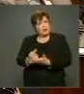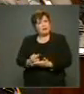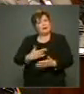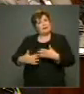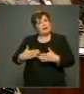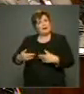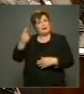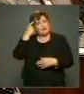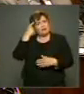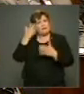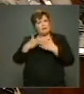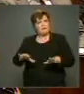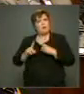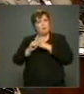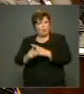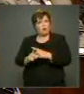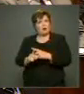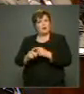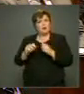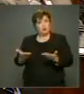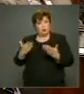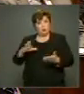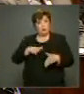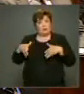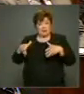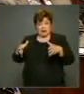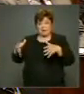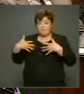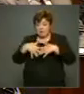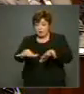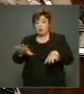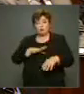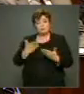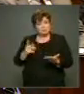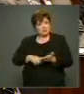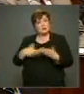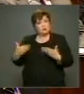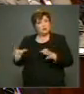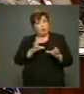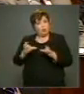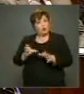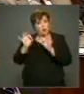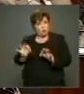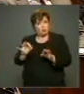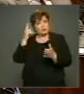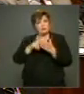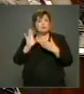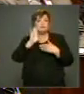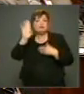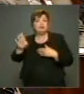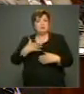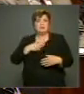mahdollisimman järkevästi ja hoitaa olemassa olevaa tieverkkoa kunnolla, jolloin vältytään kohtuuttoman suurilta